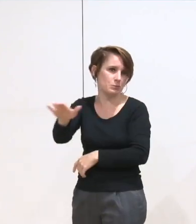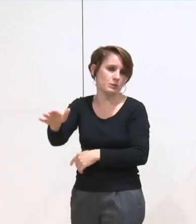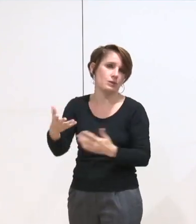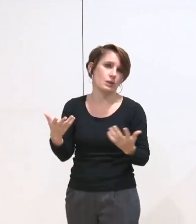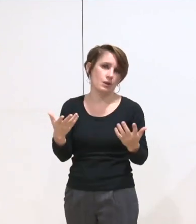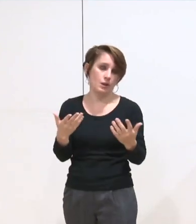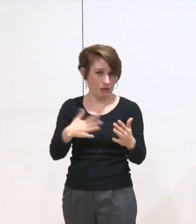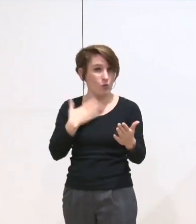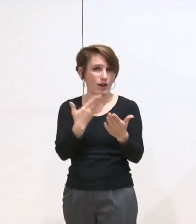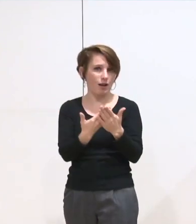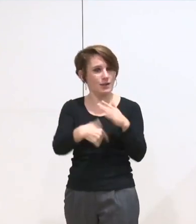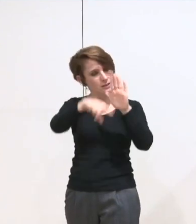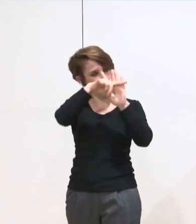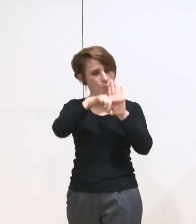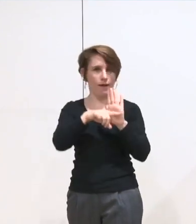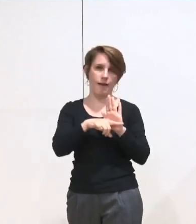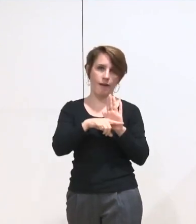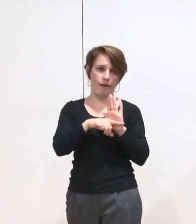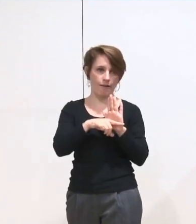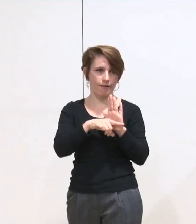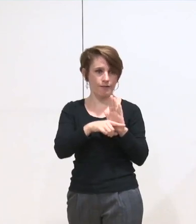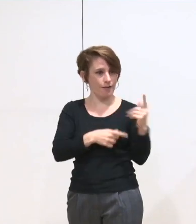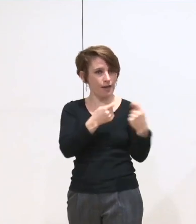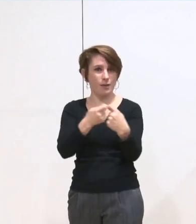qui permettent de tenir compte au mieux de toutes les situations.